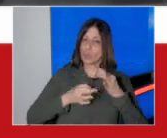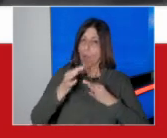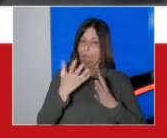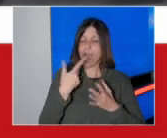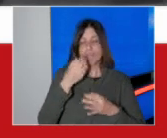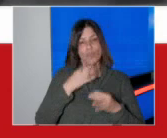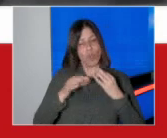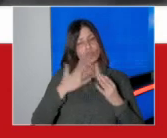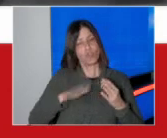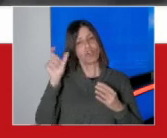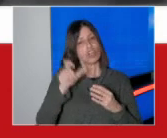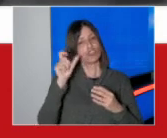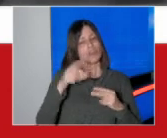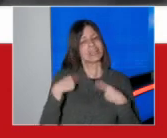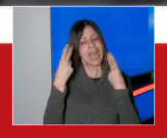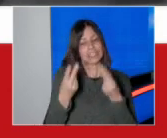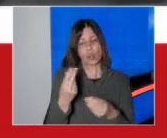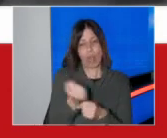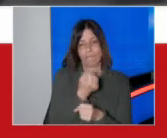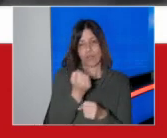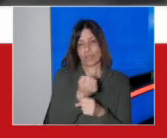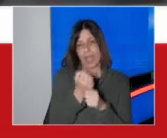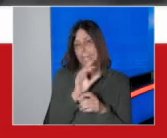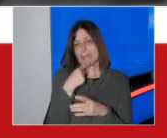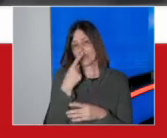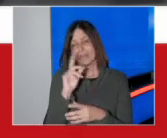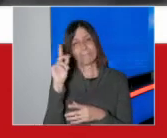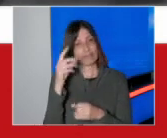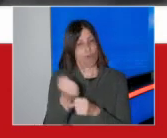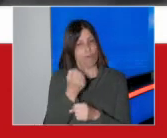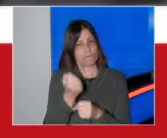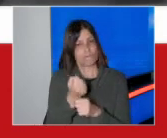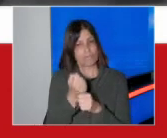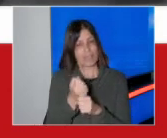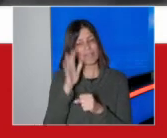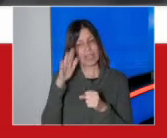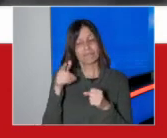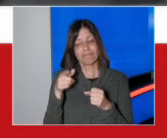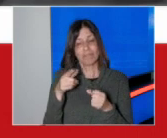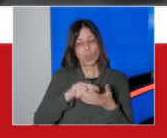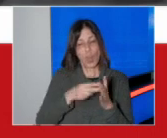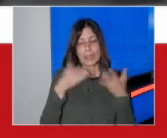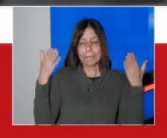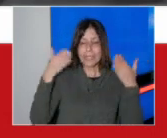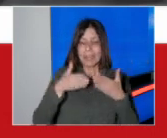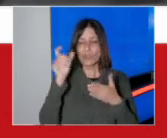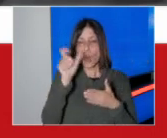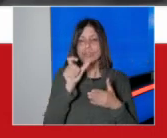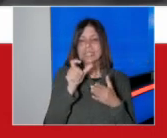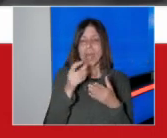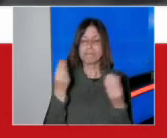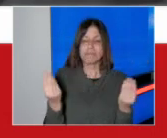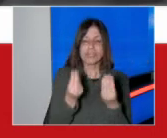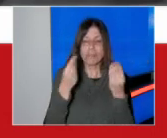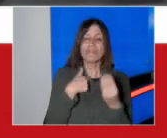שאני רוצה היא שאנשים יחזרו למעגל העבודה. זאת אומרת, מי שעובד, והיא גם מתמקדת באוכלוסייה מאוד ספציפית, ואני אוהב